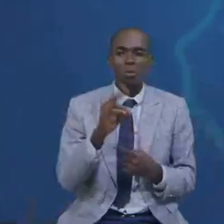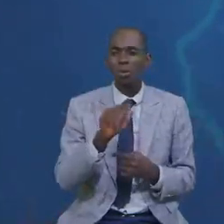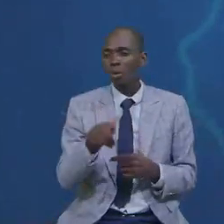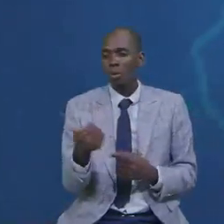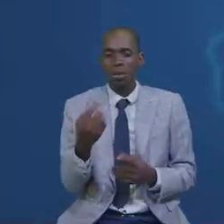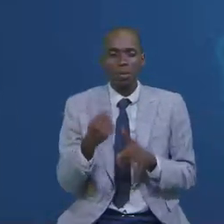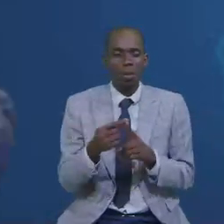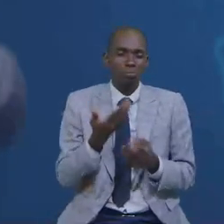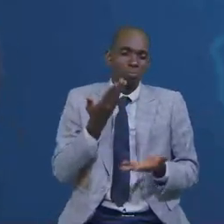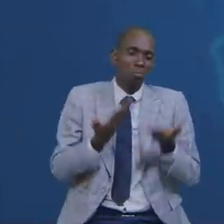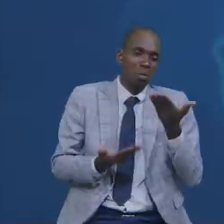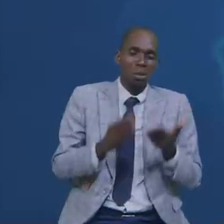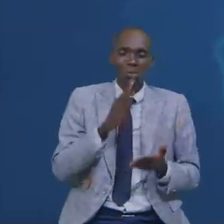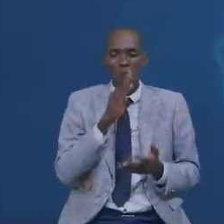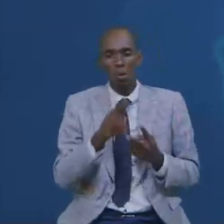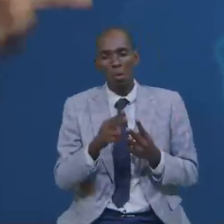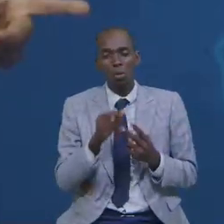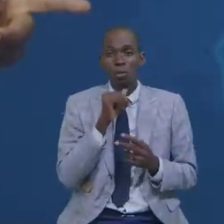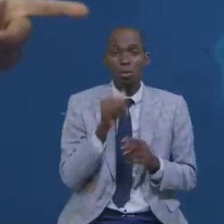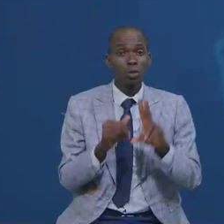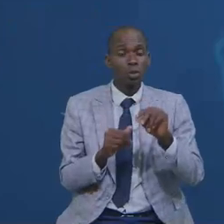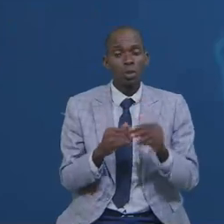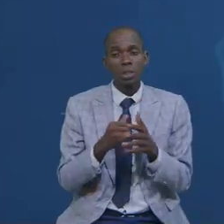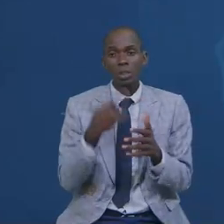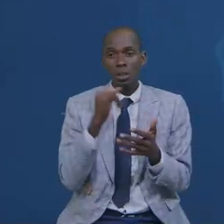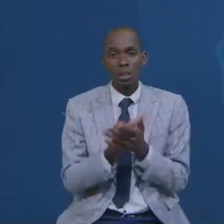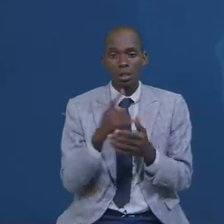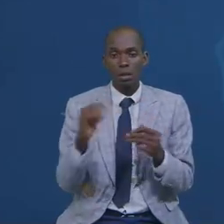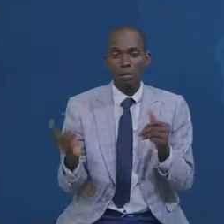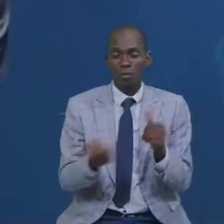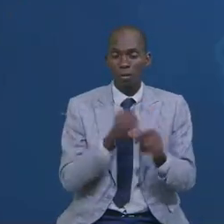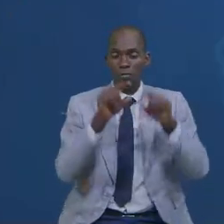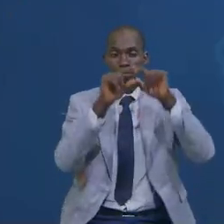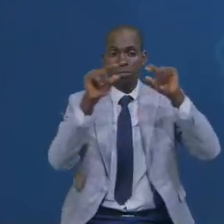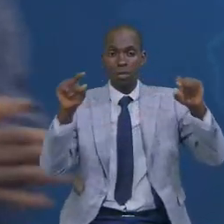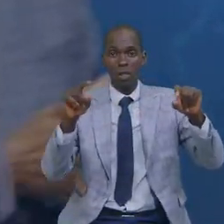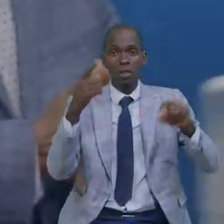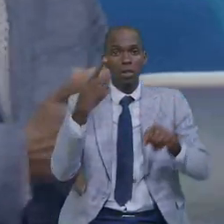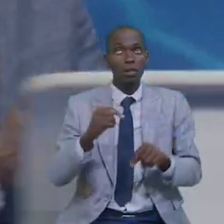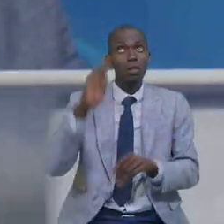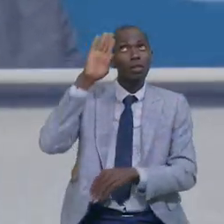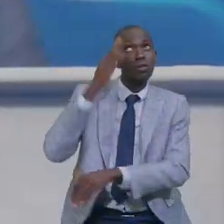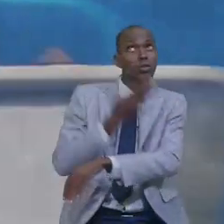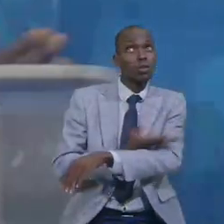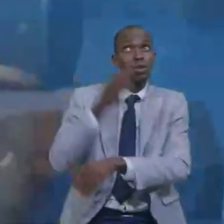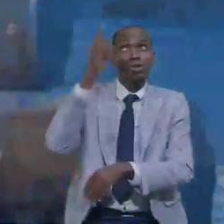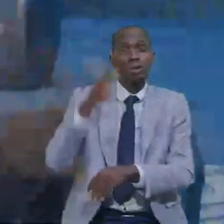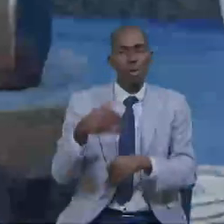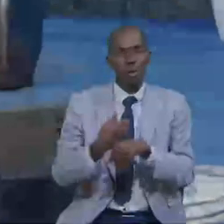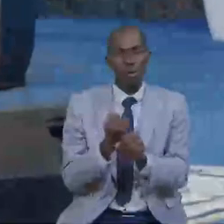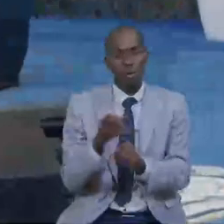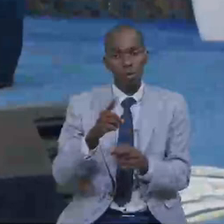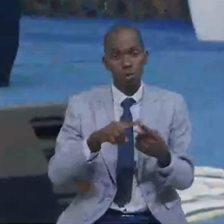conditions il y a pas de peut-être là-bas et des la première ligne le fils vous affranchez